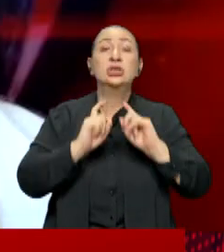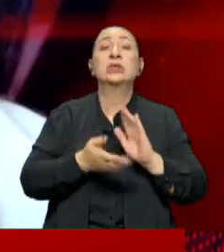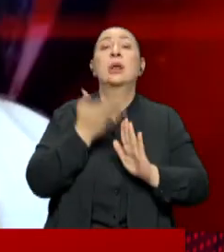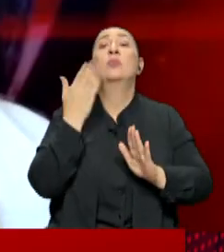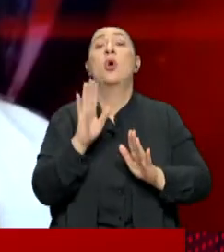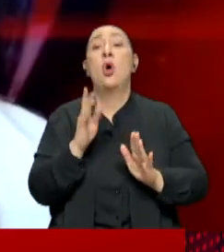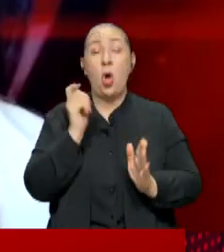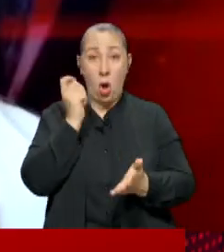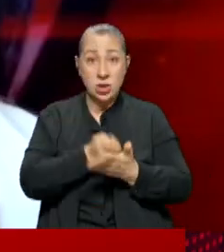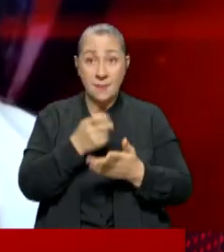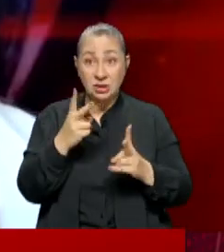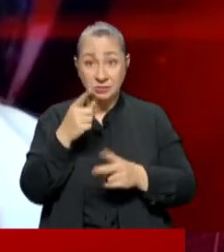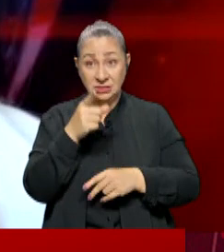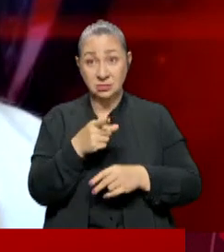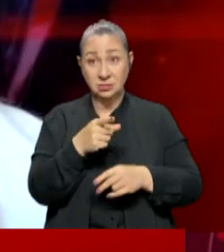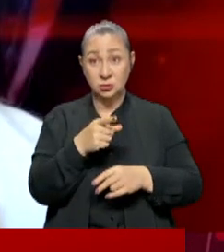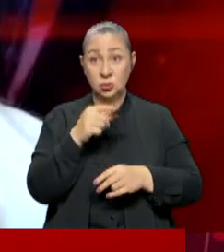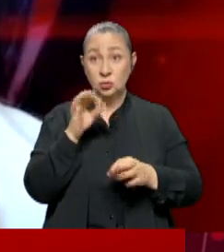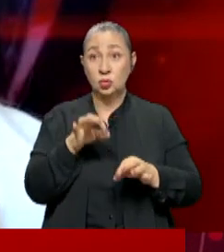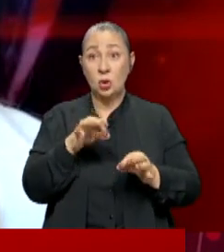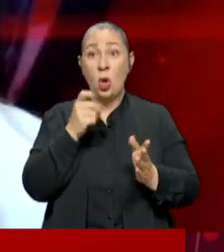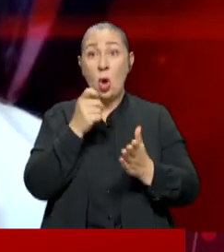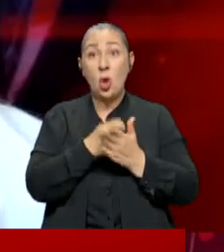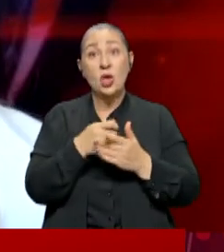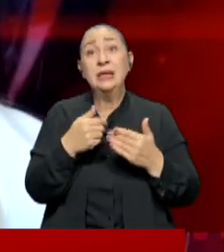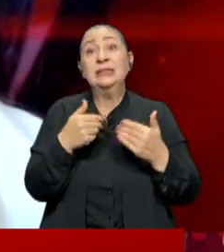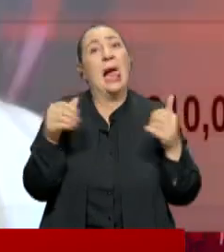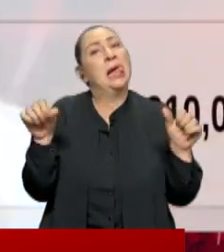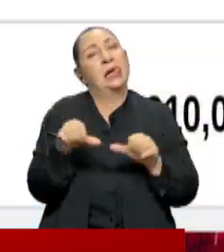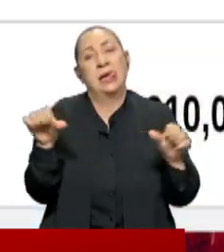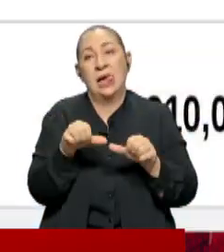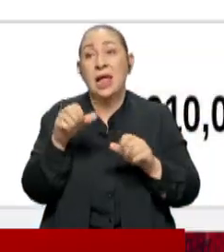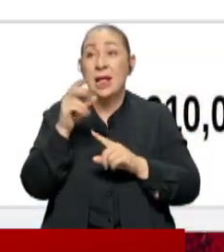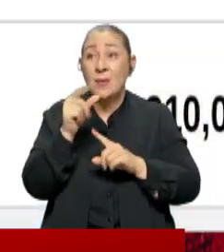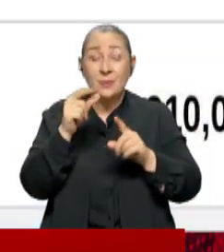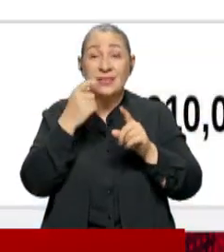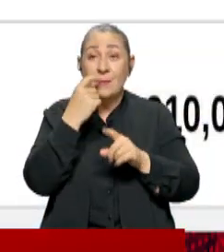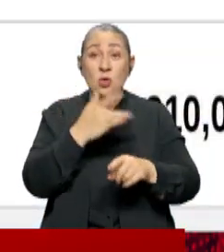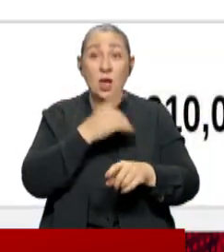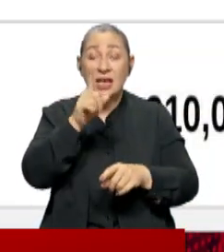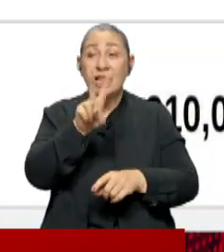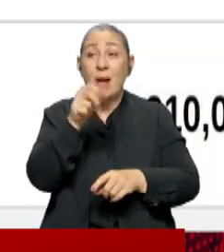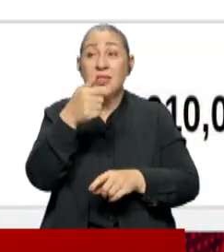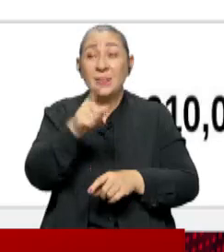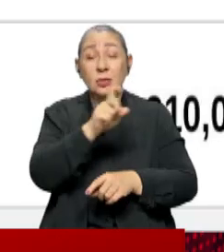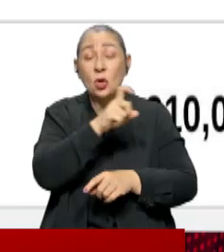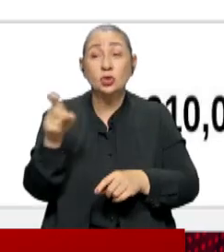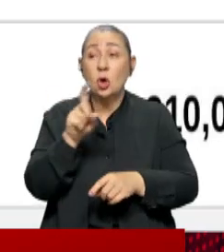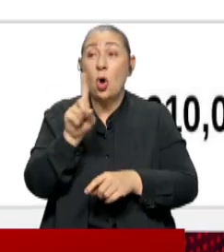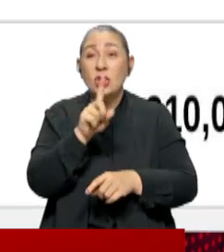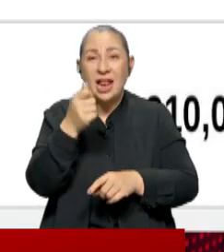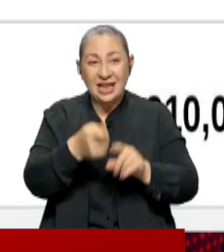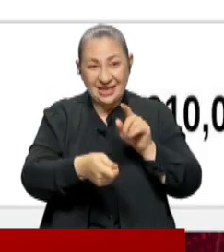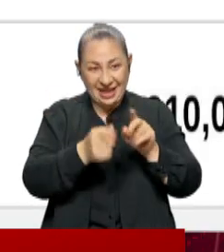kalkmıyor. Ödeyebilecek misiniz peki? Şu anda ödeyebilecek durumda değilim. İbrahim Demiryüreğin 26.910